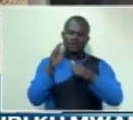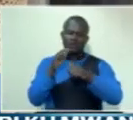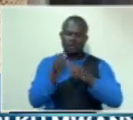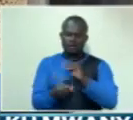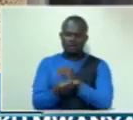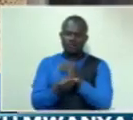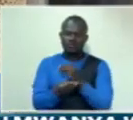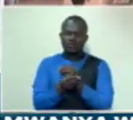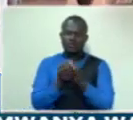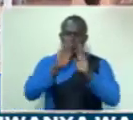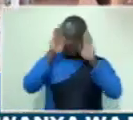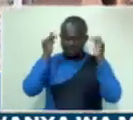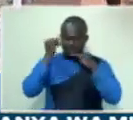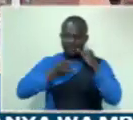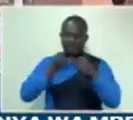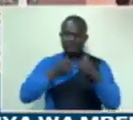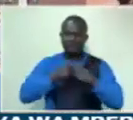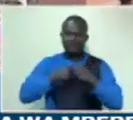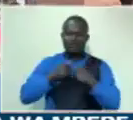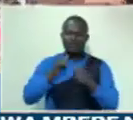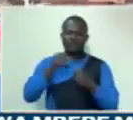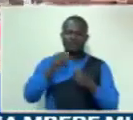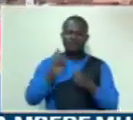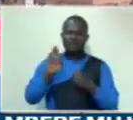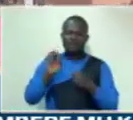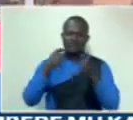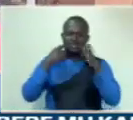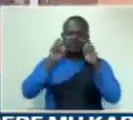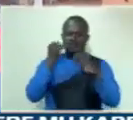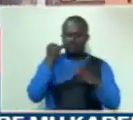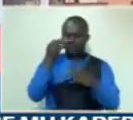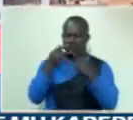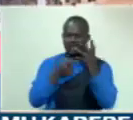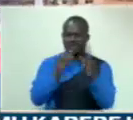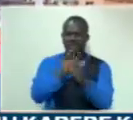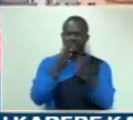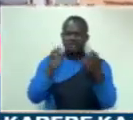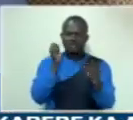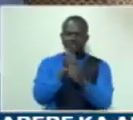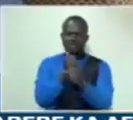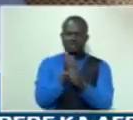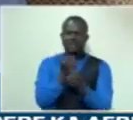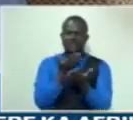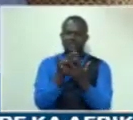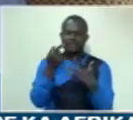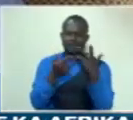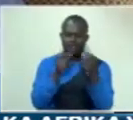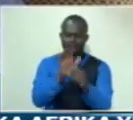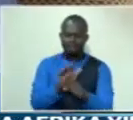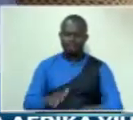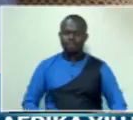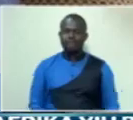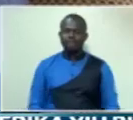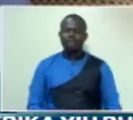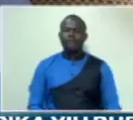Transparency International Rwanda Ingabire Marie Immaculée avuga ko nubwo hari byinshi bimaze gukorwa akiri urugendo wa gitifu